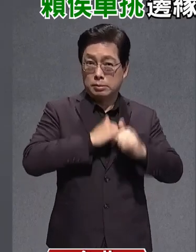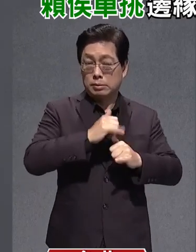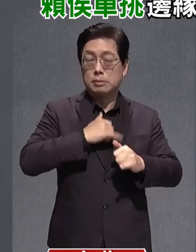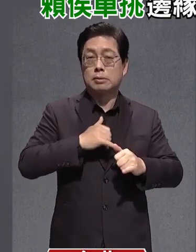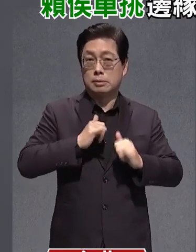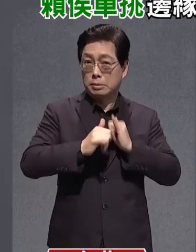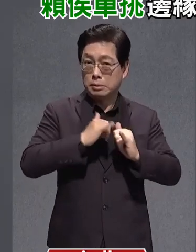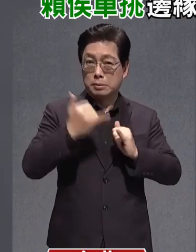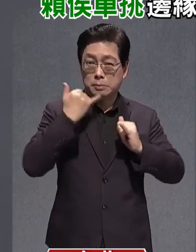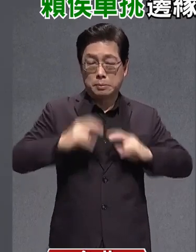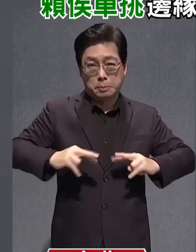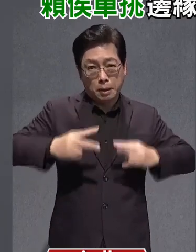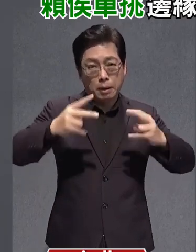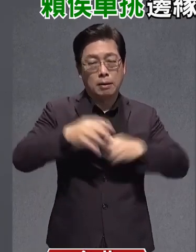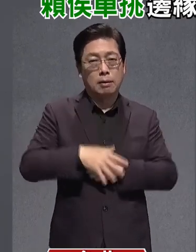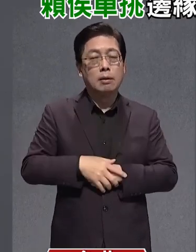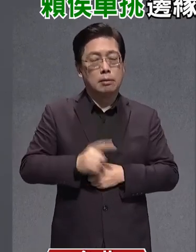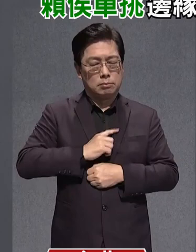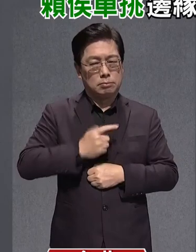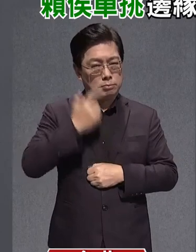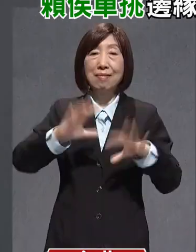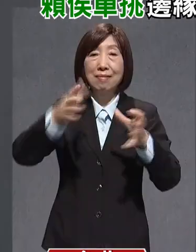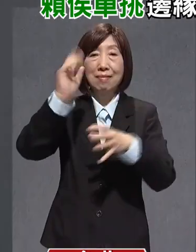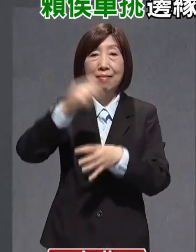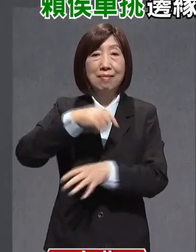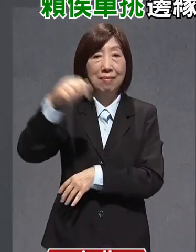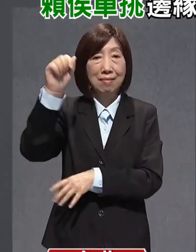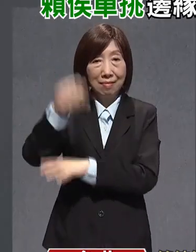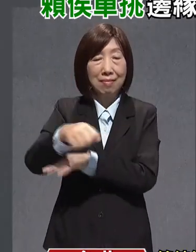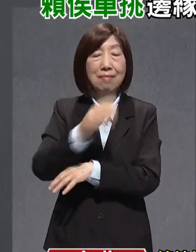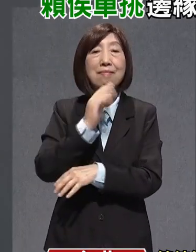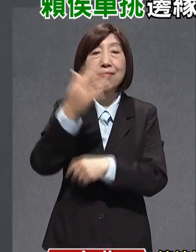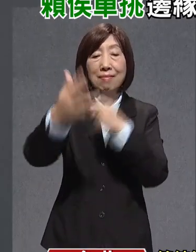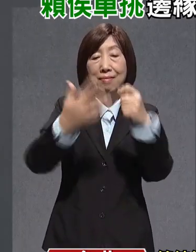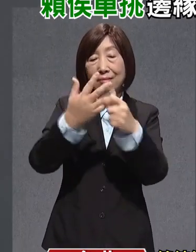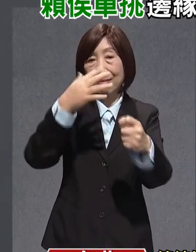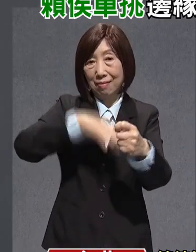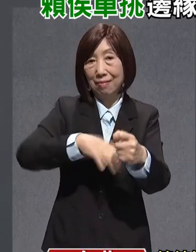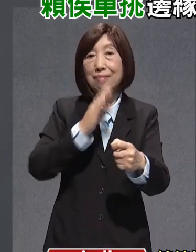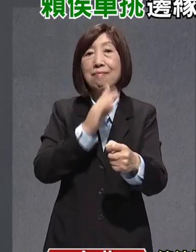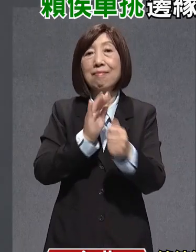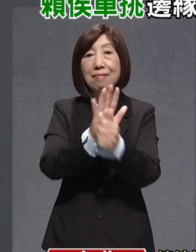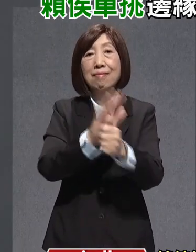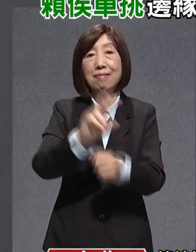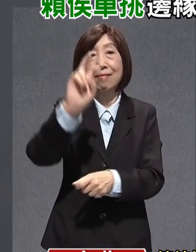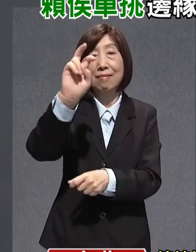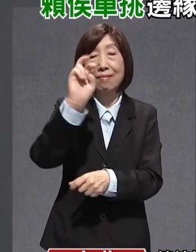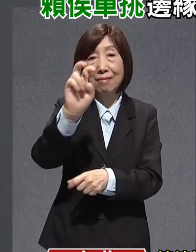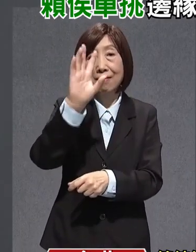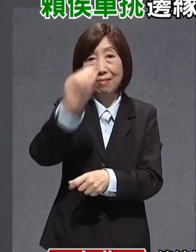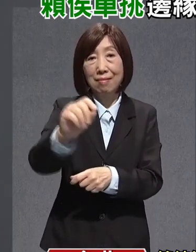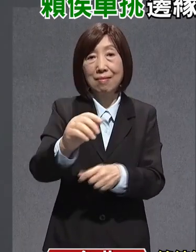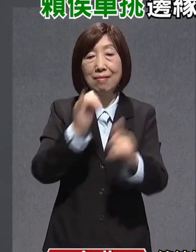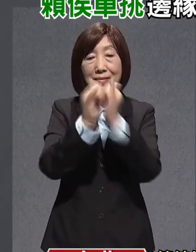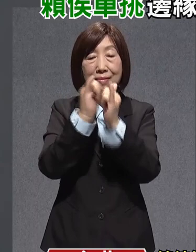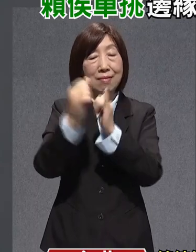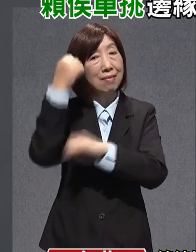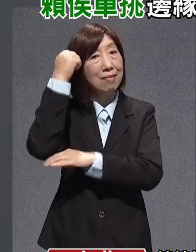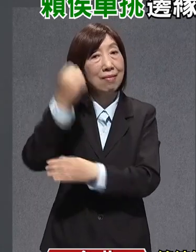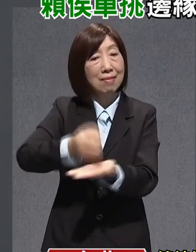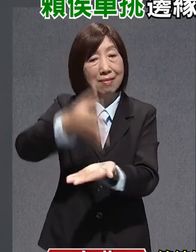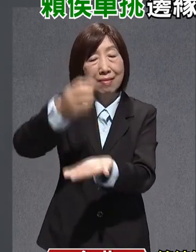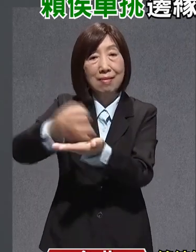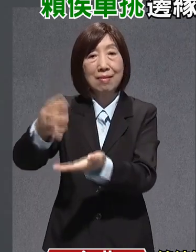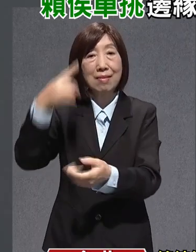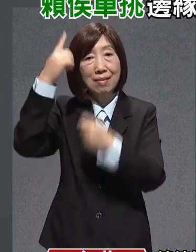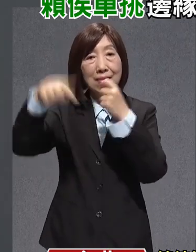够，再杠年轻人最关心的社会宅。 八年任内，要推动200,000户的社会住宅，在